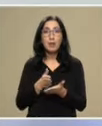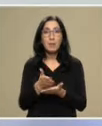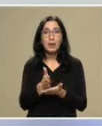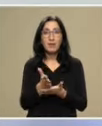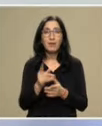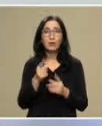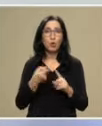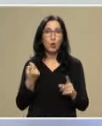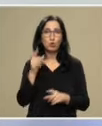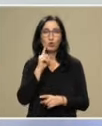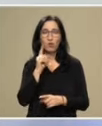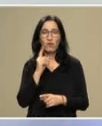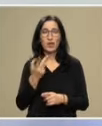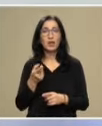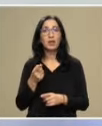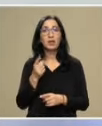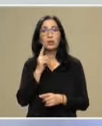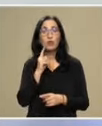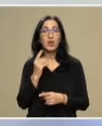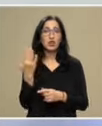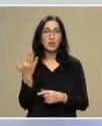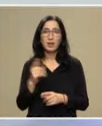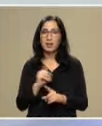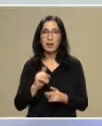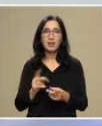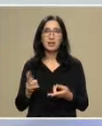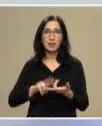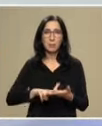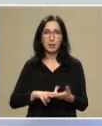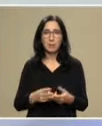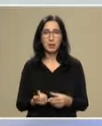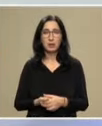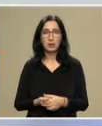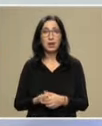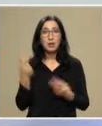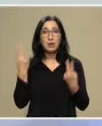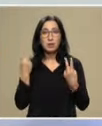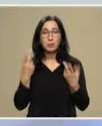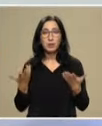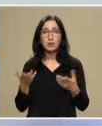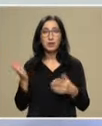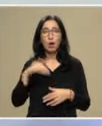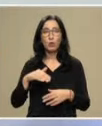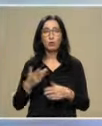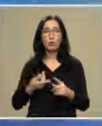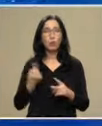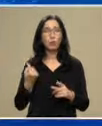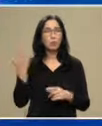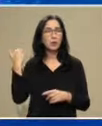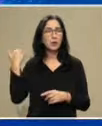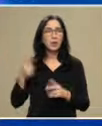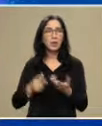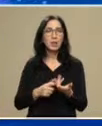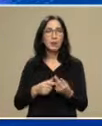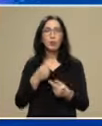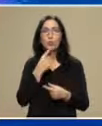от човек. Тоест, човешката намеса, тук човешката ръка е незаменима. Разбира се, още от преди няколко